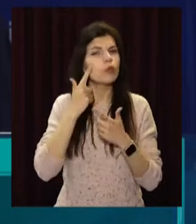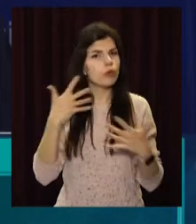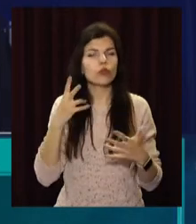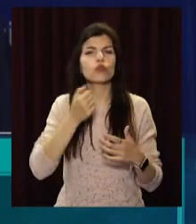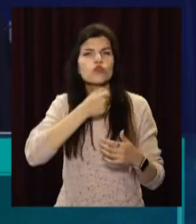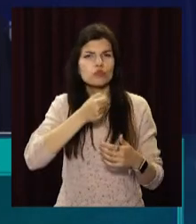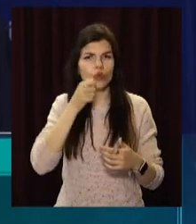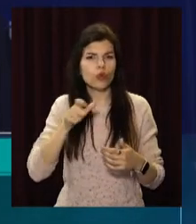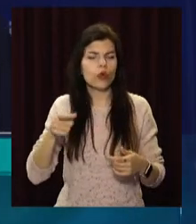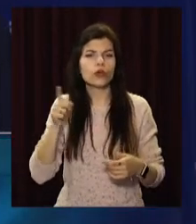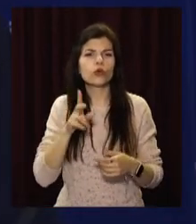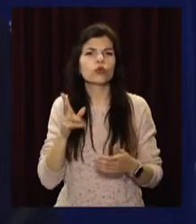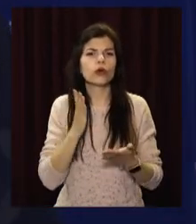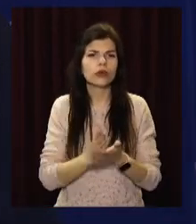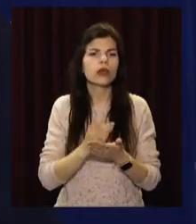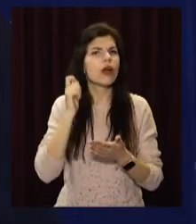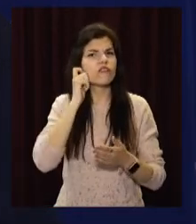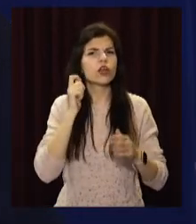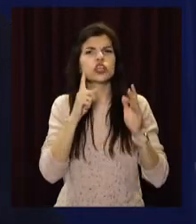хто має вік за